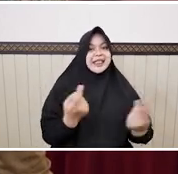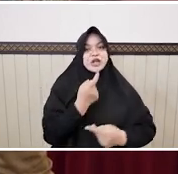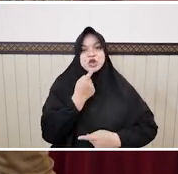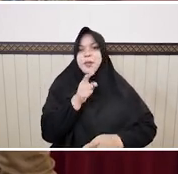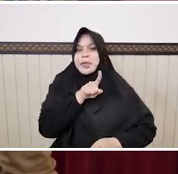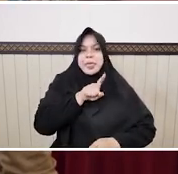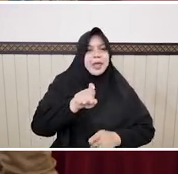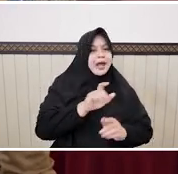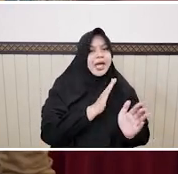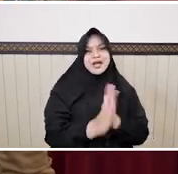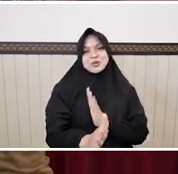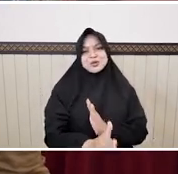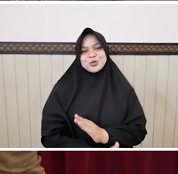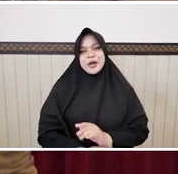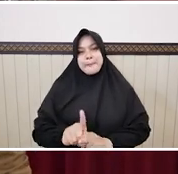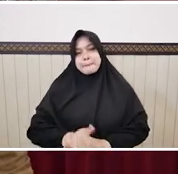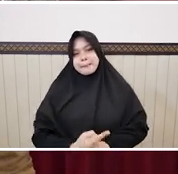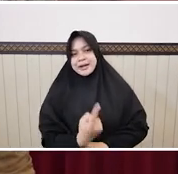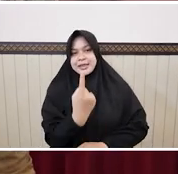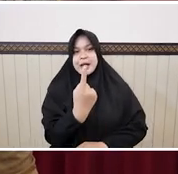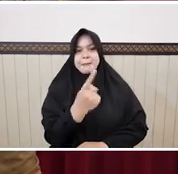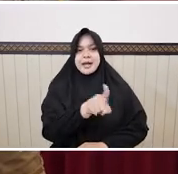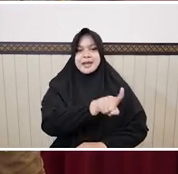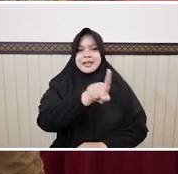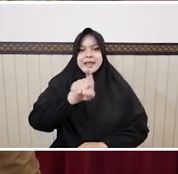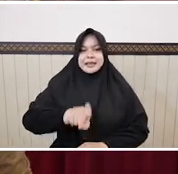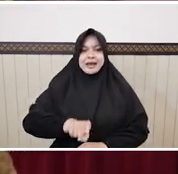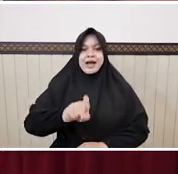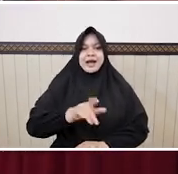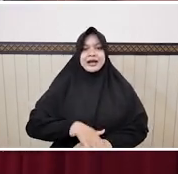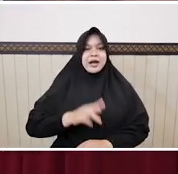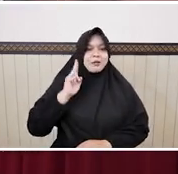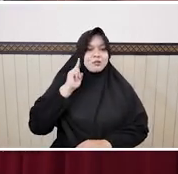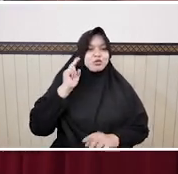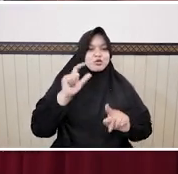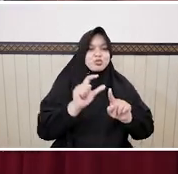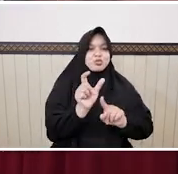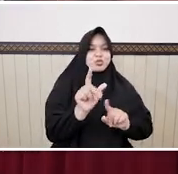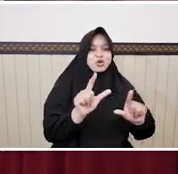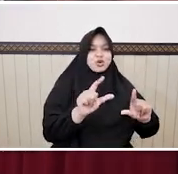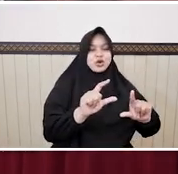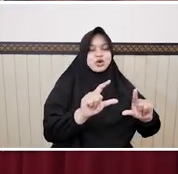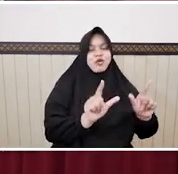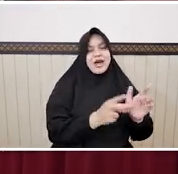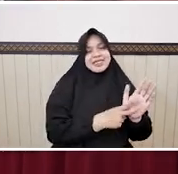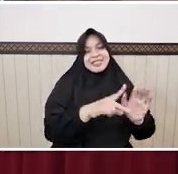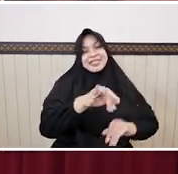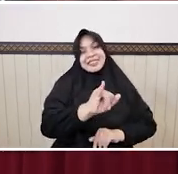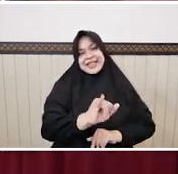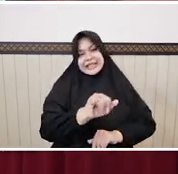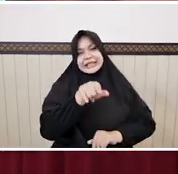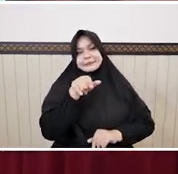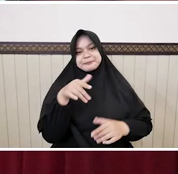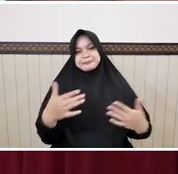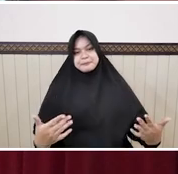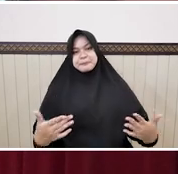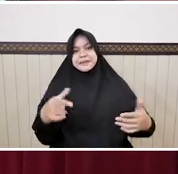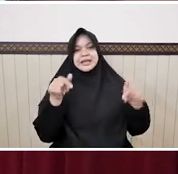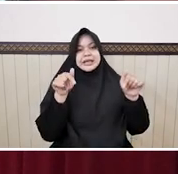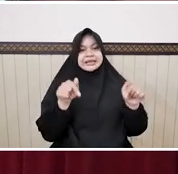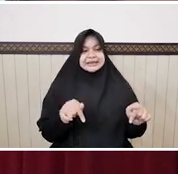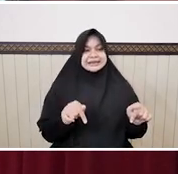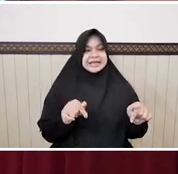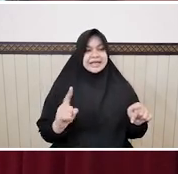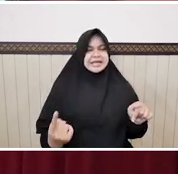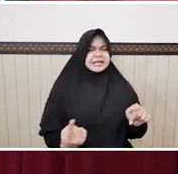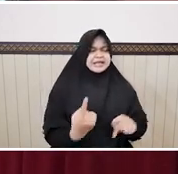tanya langsung merespon pertama kita coba tanya ke Bu Purwanti Bu Purwanti ini adalah